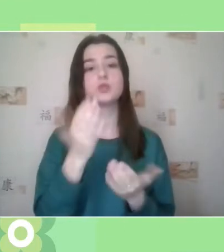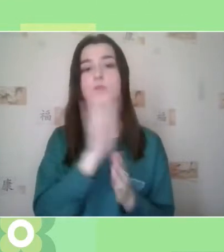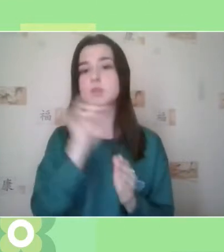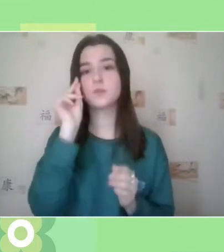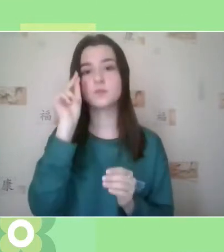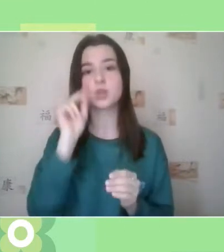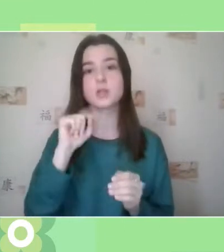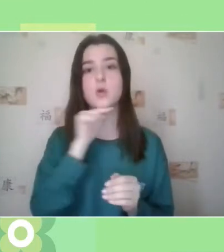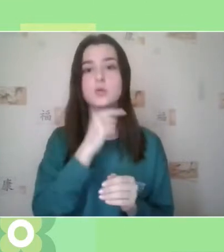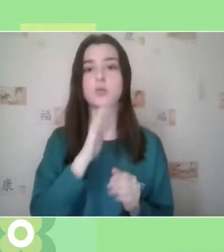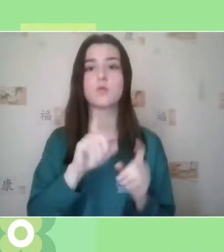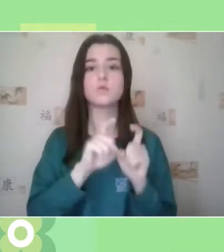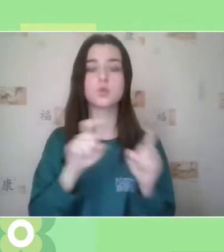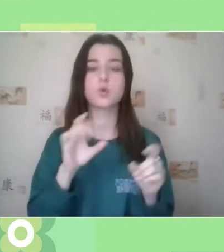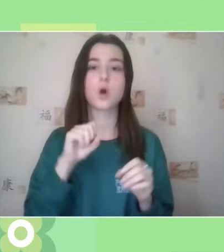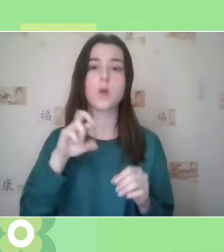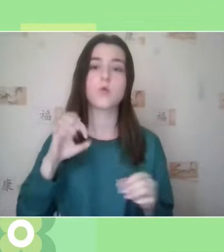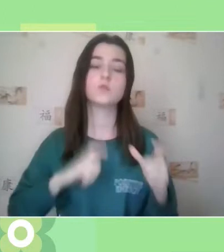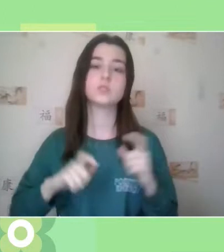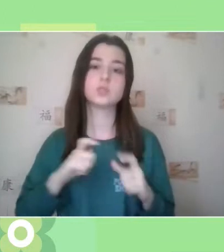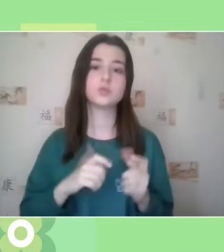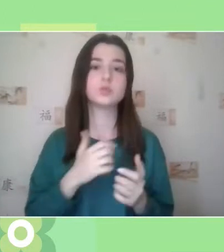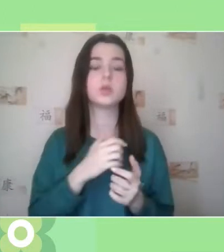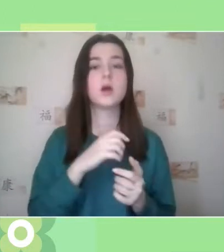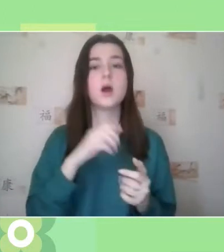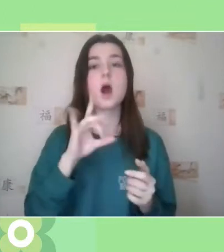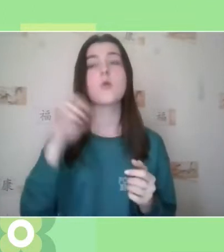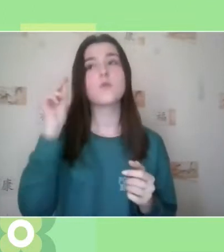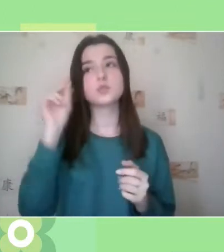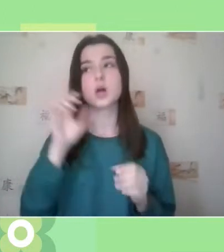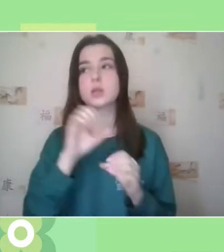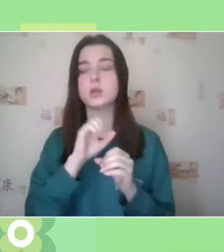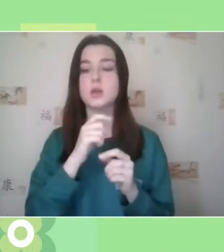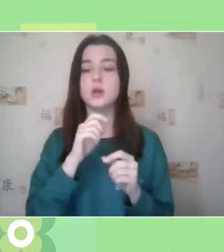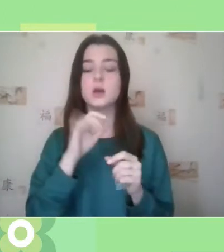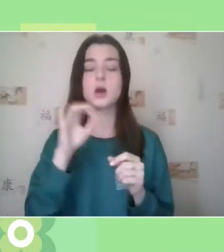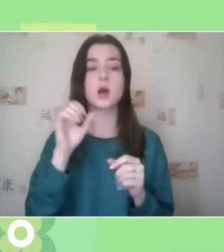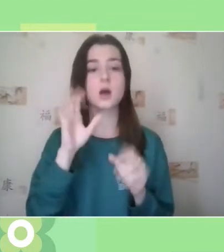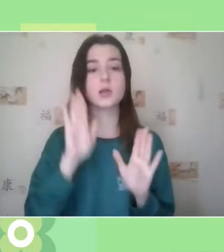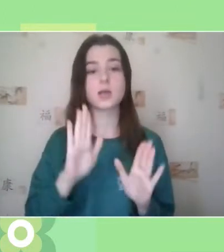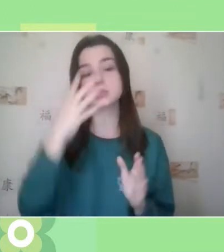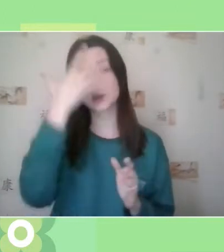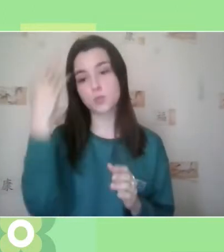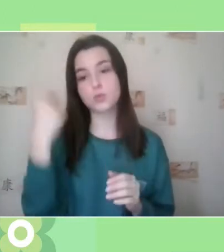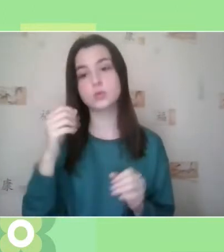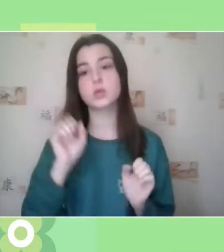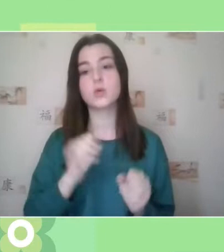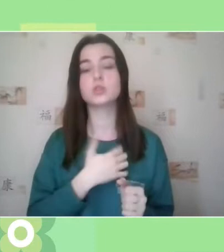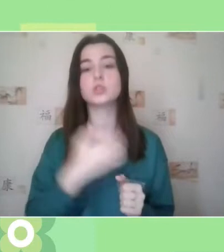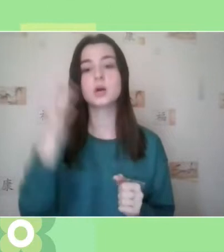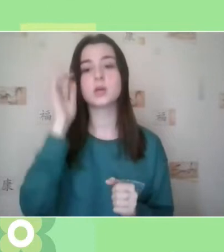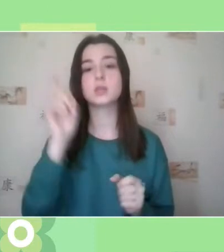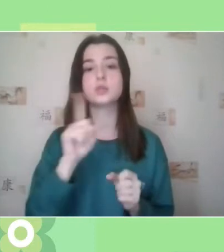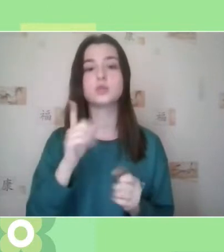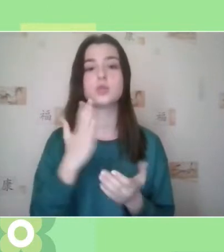економіку в школі, або в інституті, або в училищі, в ліцеї, або вивчали і забули, то хочу нагадати, що взагалі ресурсів є,